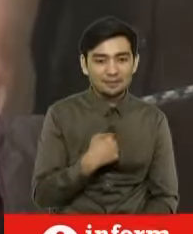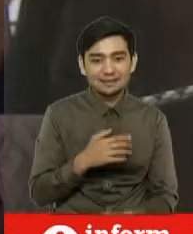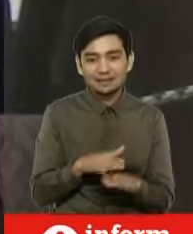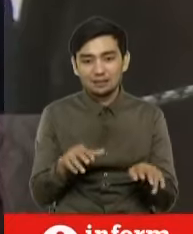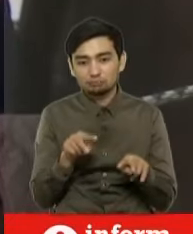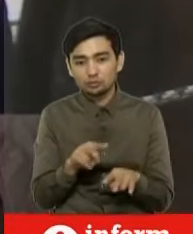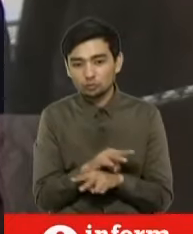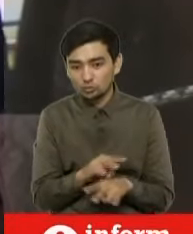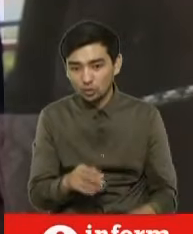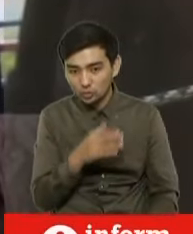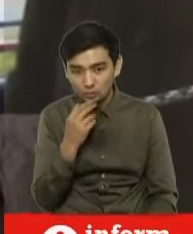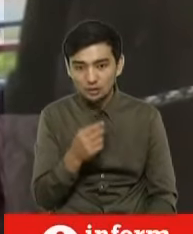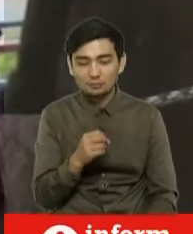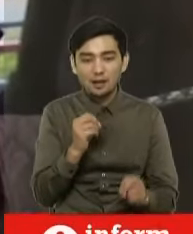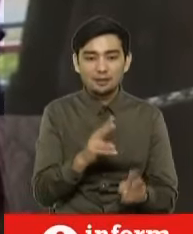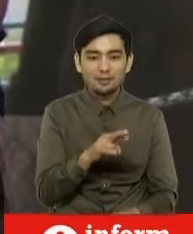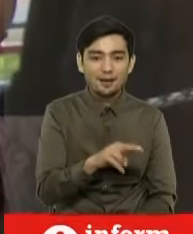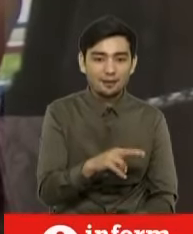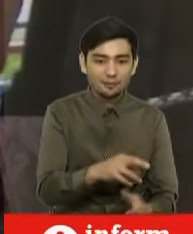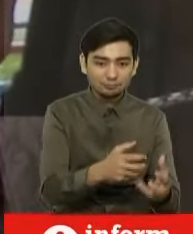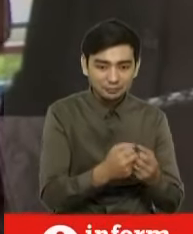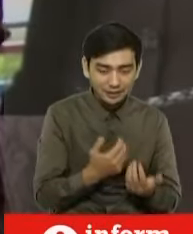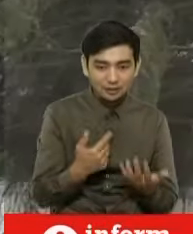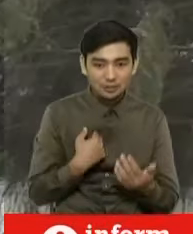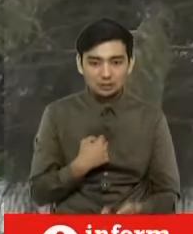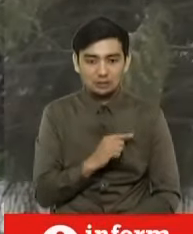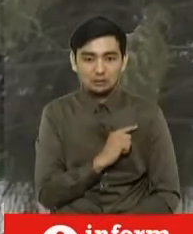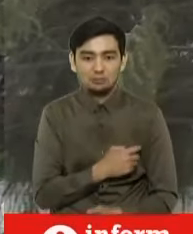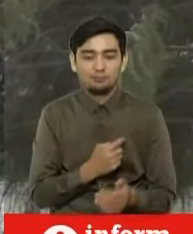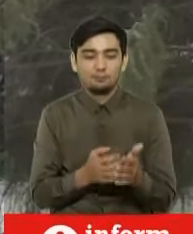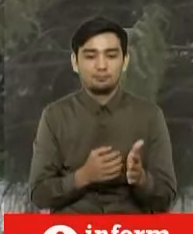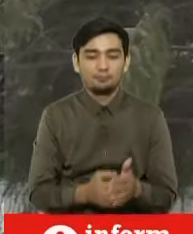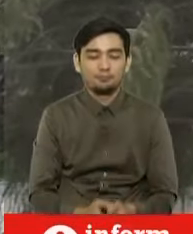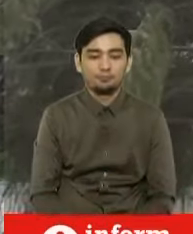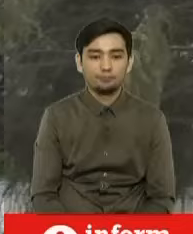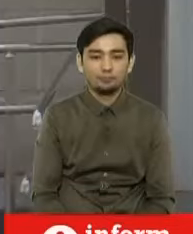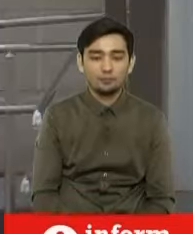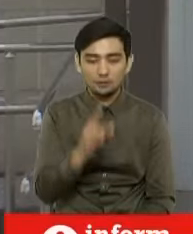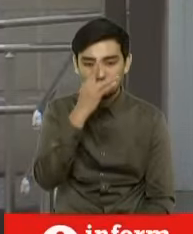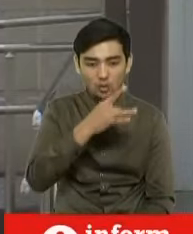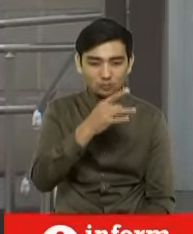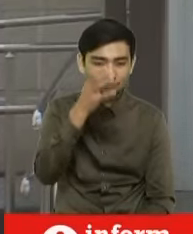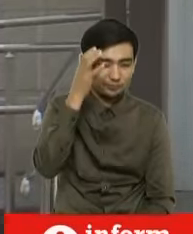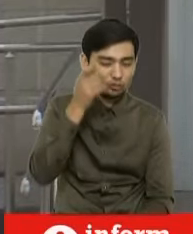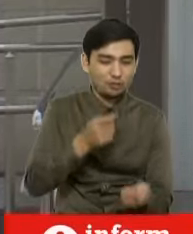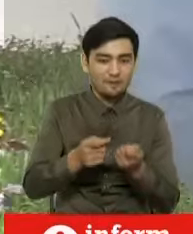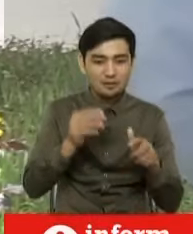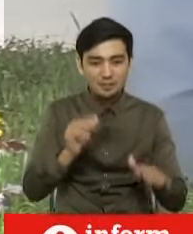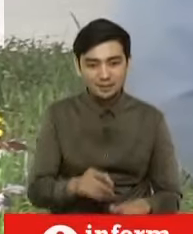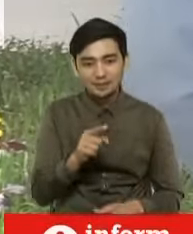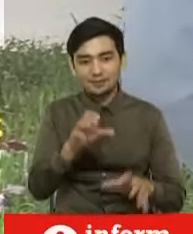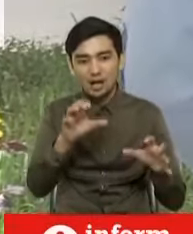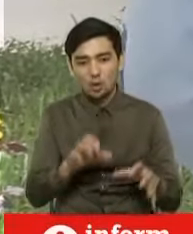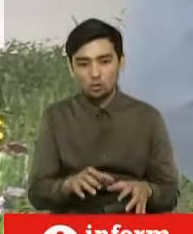қараушымыз жоқ, жеке нянка жалдап алуға жағдайымыз келмейді. Ал аудандық білім бөліміндегілер бұл тек